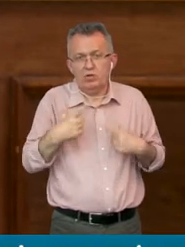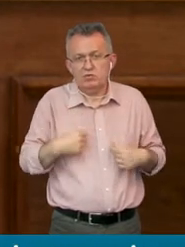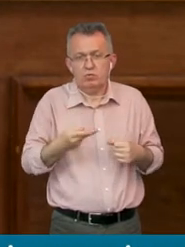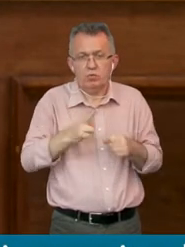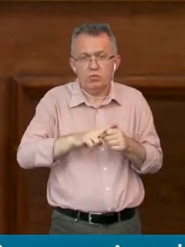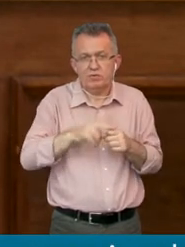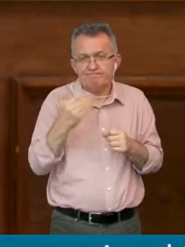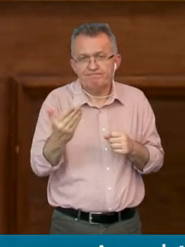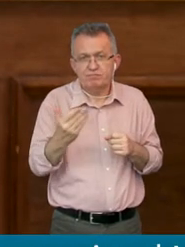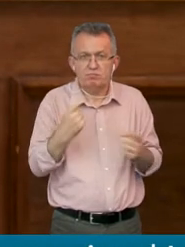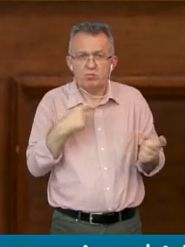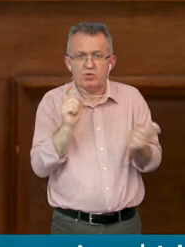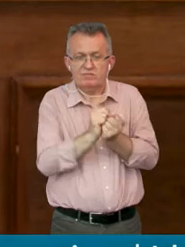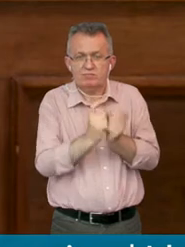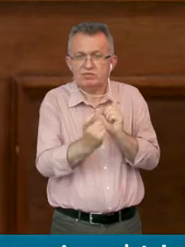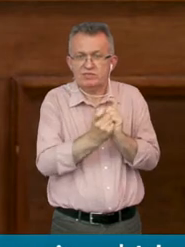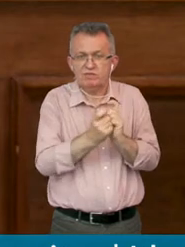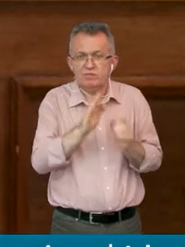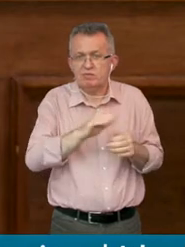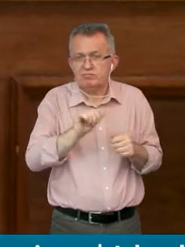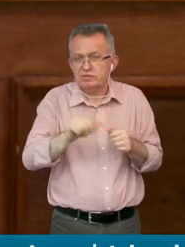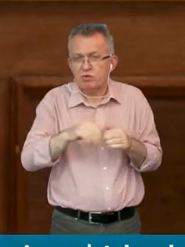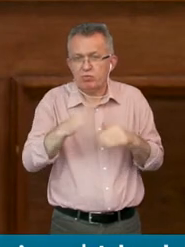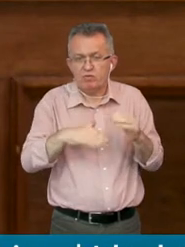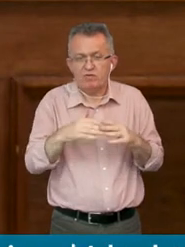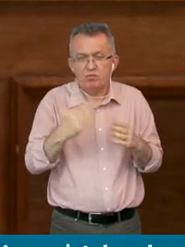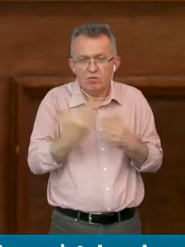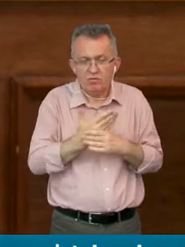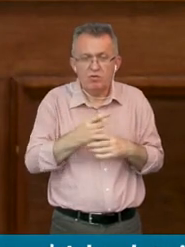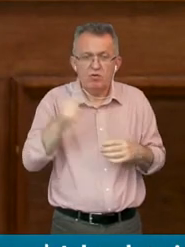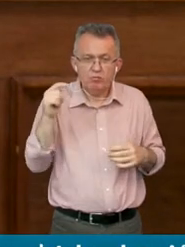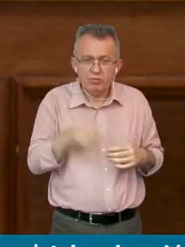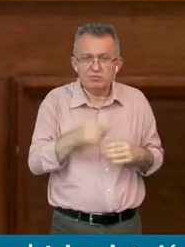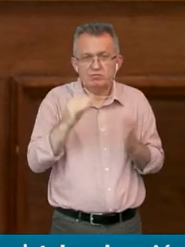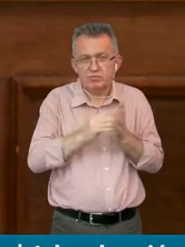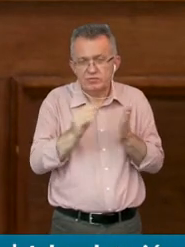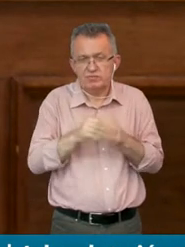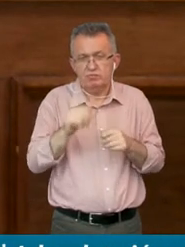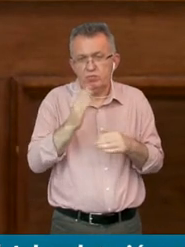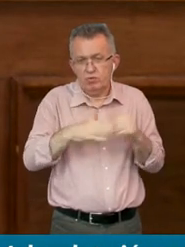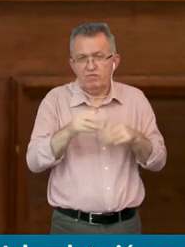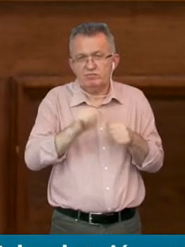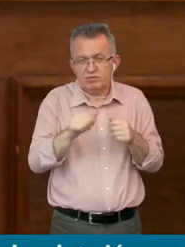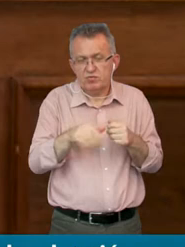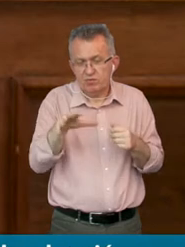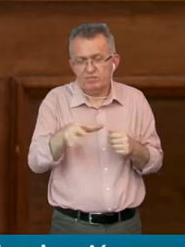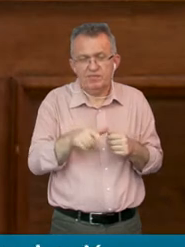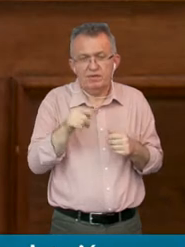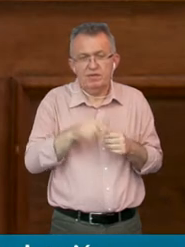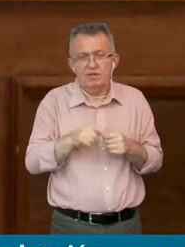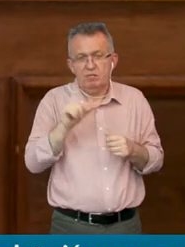które protestowały przeciwko budowie przedszkola. Wiemy, że powstaje osiedle, no muszą się pojawić też obiekty infrastruktury społecznej,